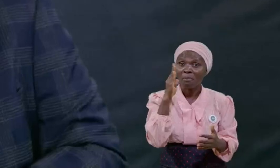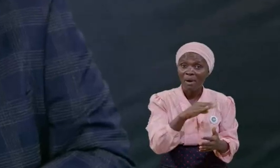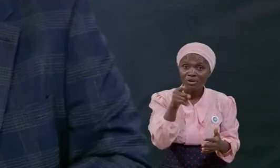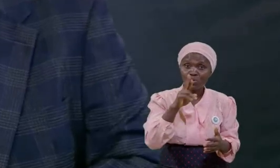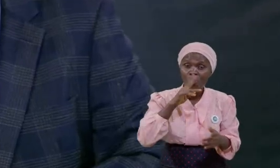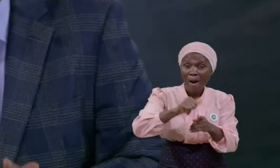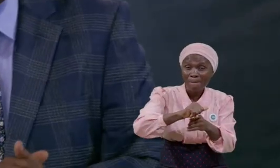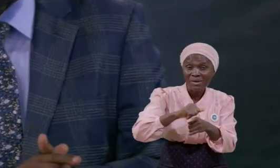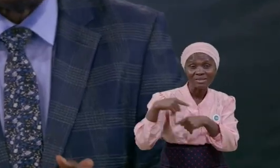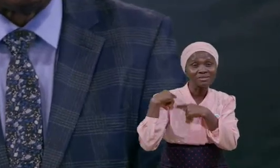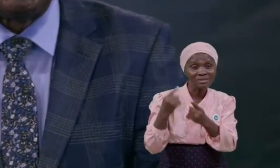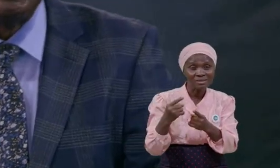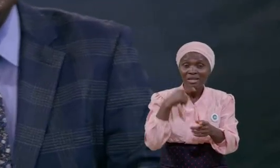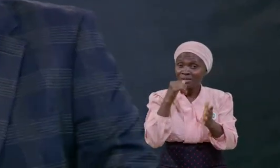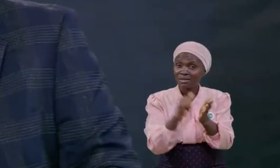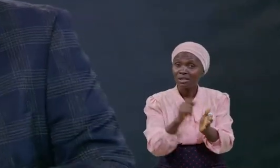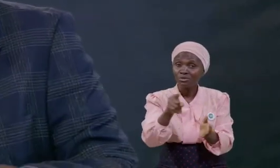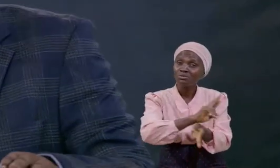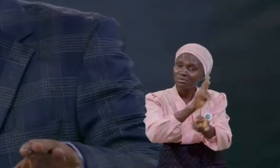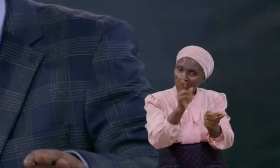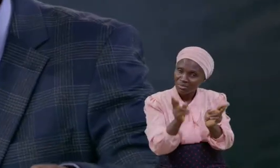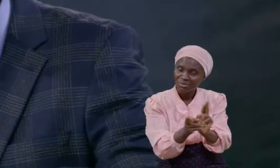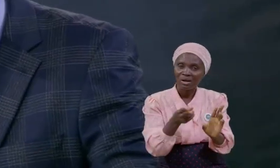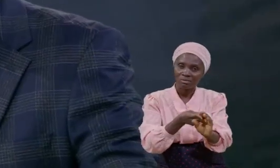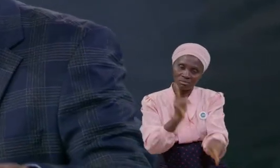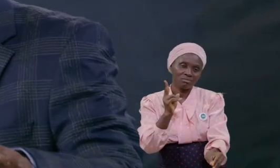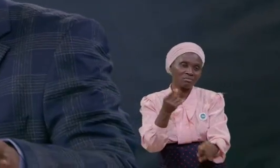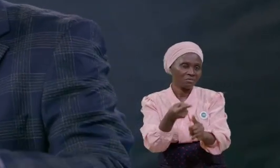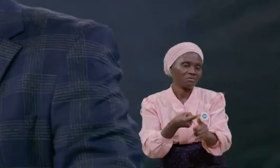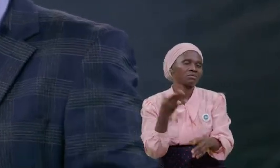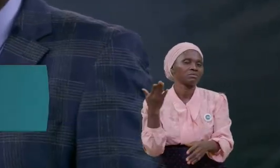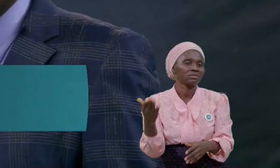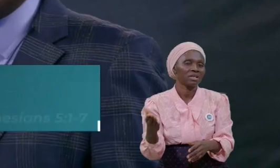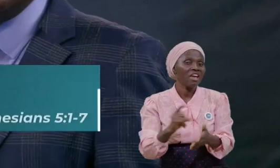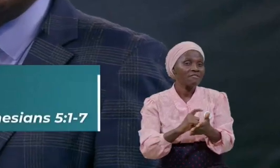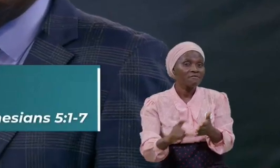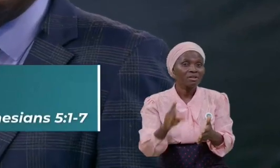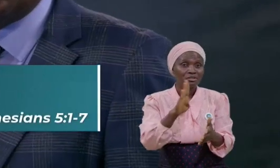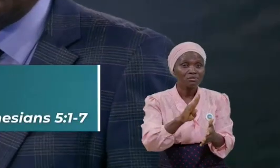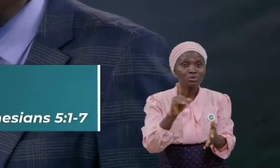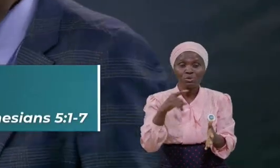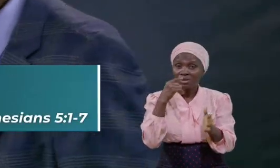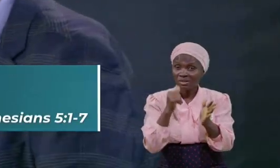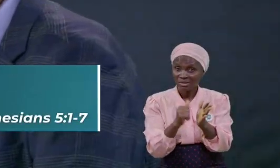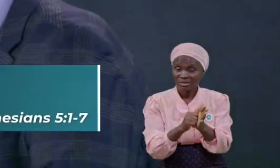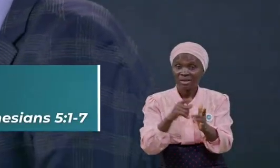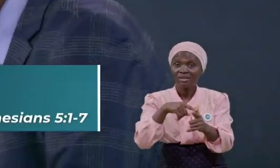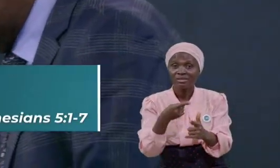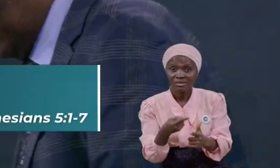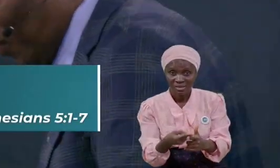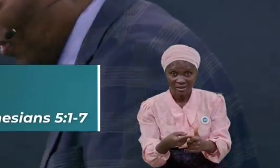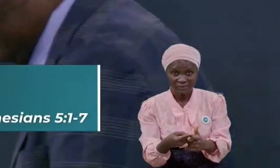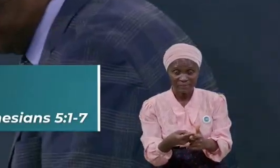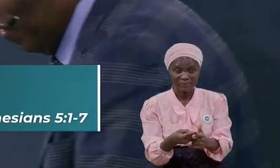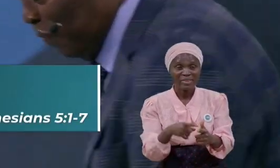cela. Verset 41. Ceux qui acceptèrent sa